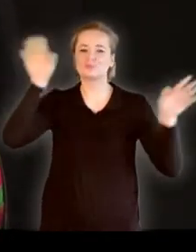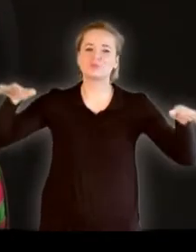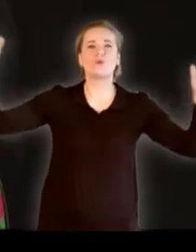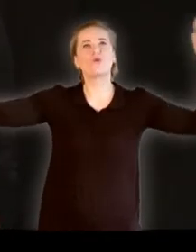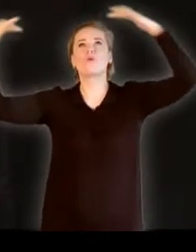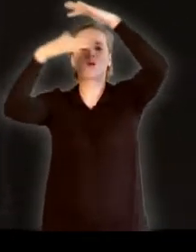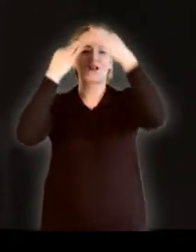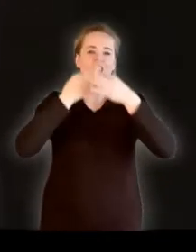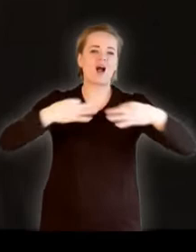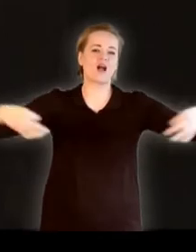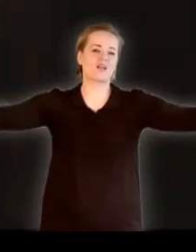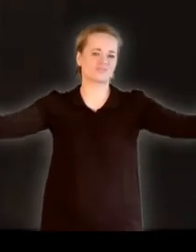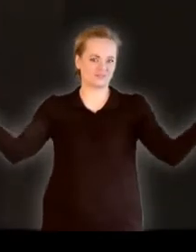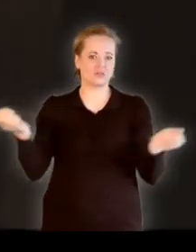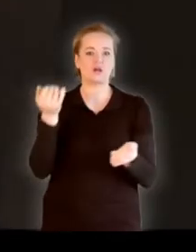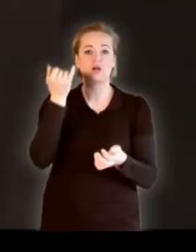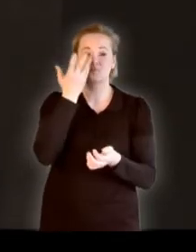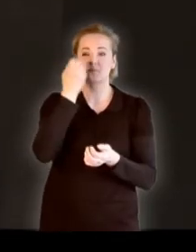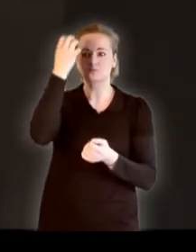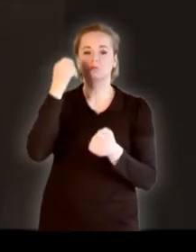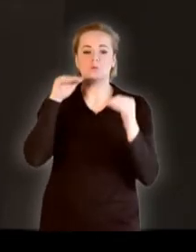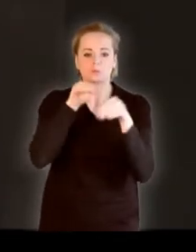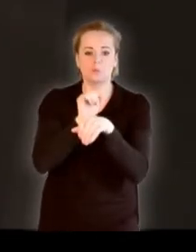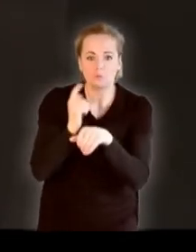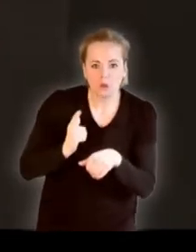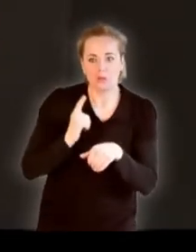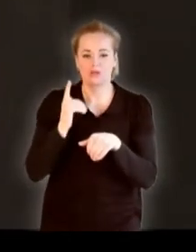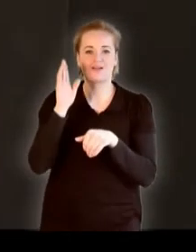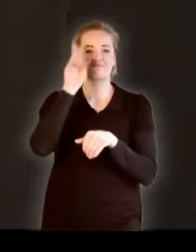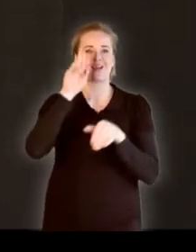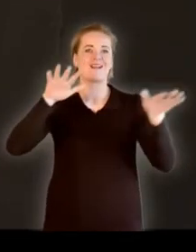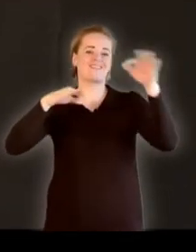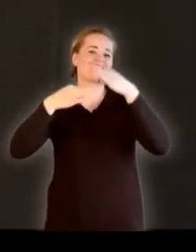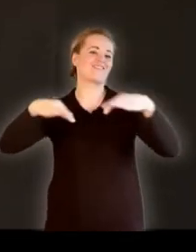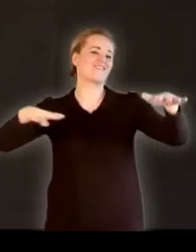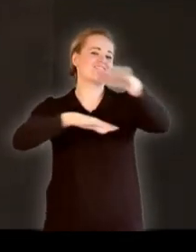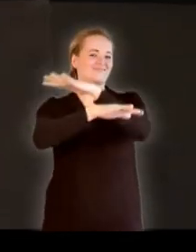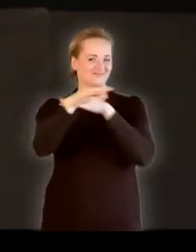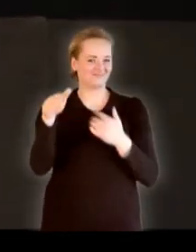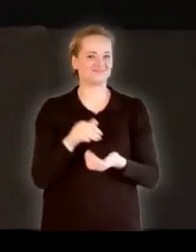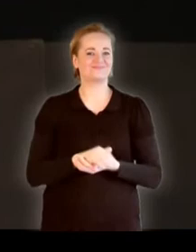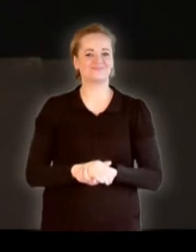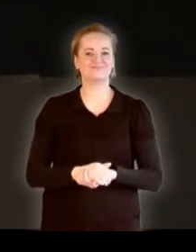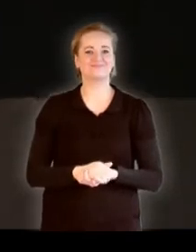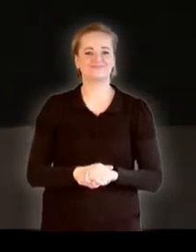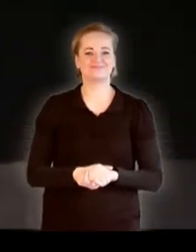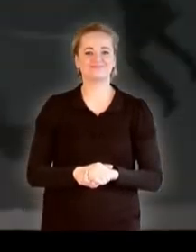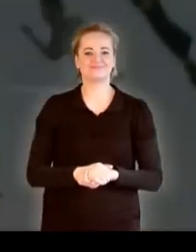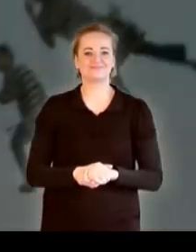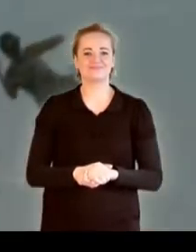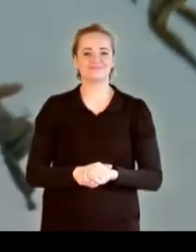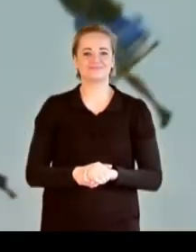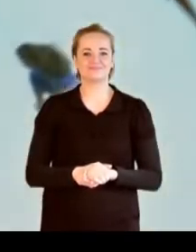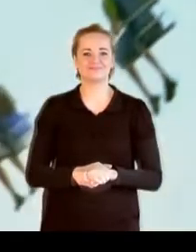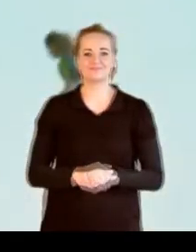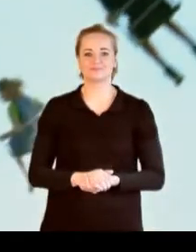dangų laisvas. Jeigu jie būtų mane supratę, seniai būtų skrieję dangumi it laisvi